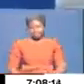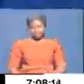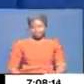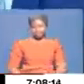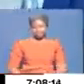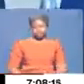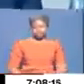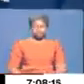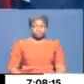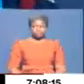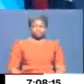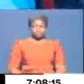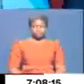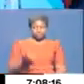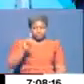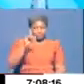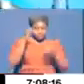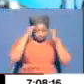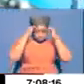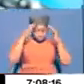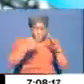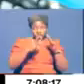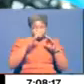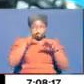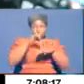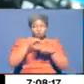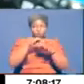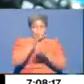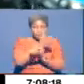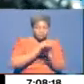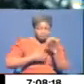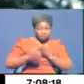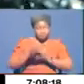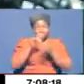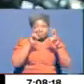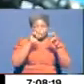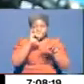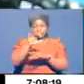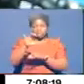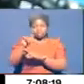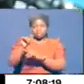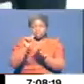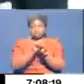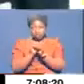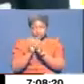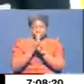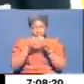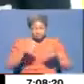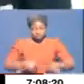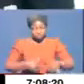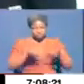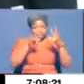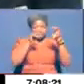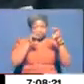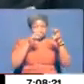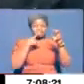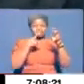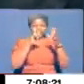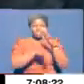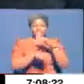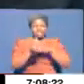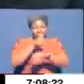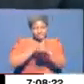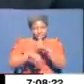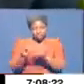Akisema kuwa yeye ni mwanafunzi wa maswala ya kiuchumi, waziri wa ICT na maswala ya vijana alisema kuwa juhudi za kuimarisha viwango